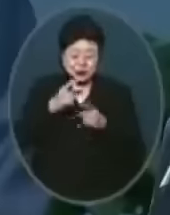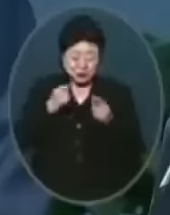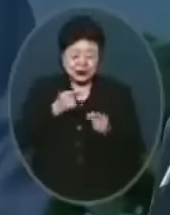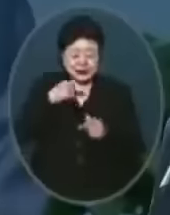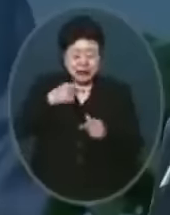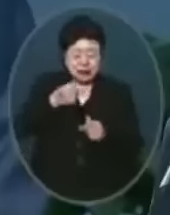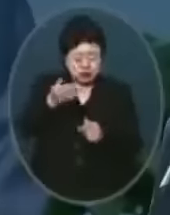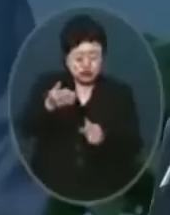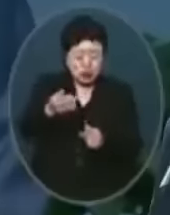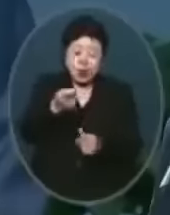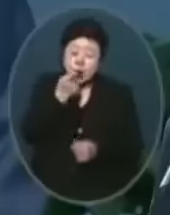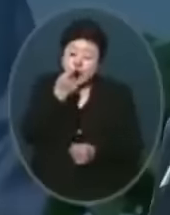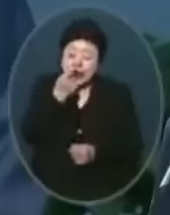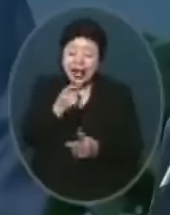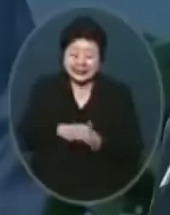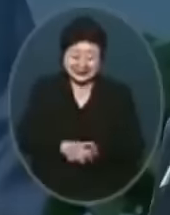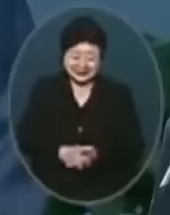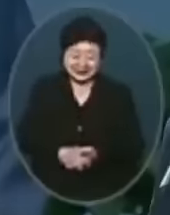조용기의 가르침이다.